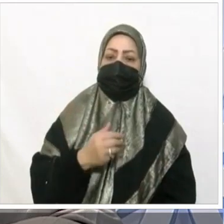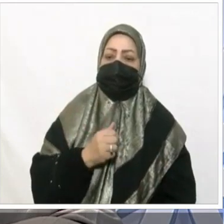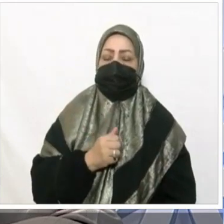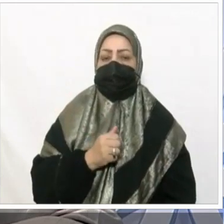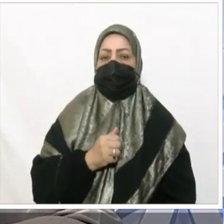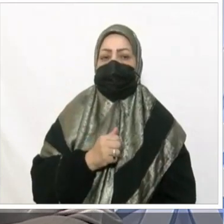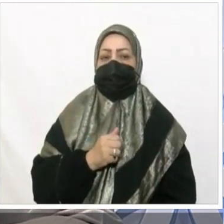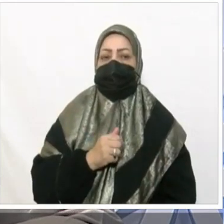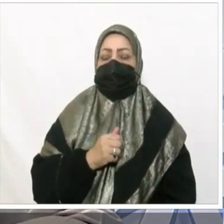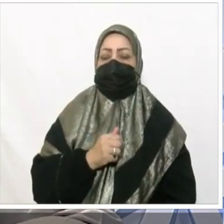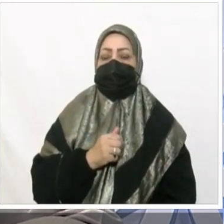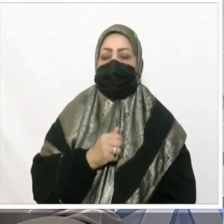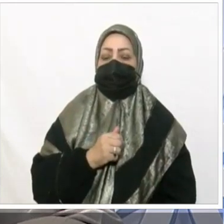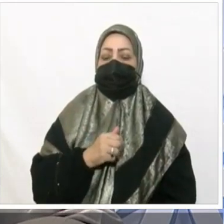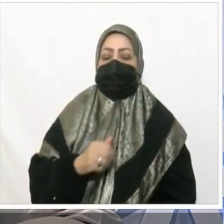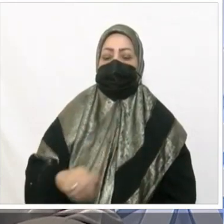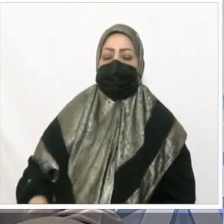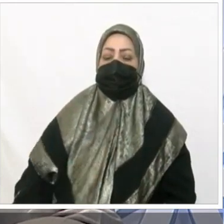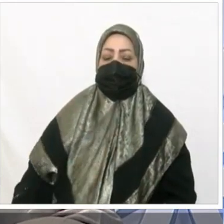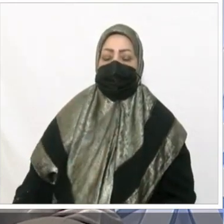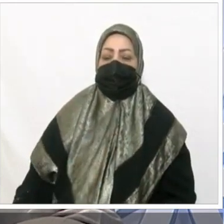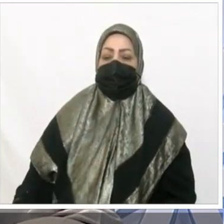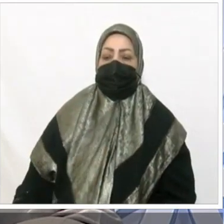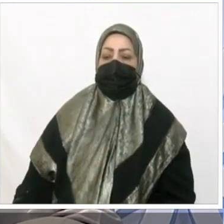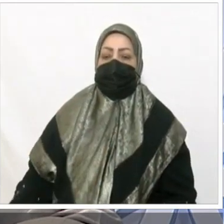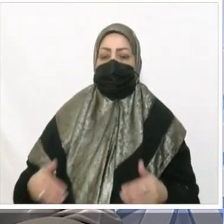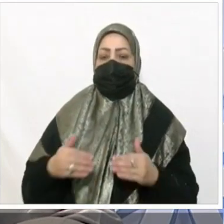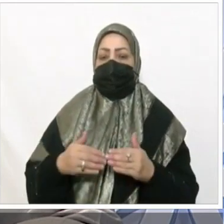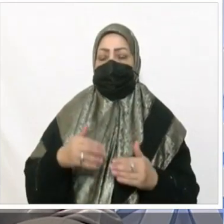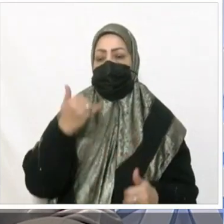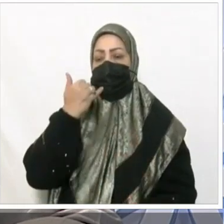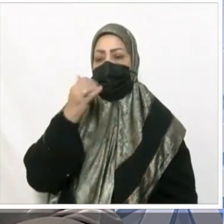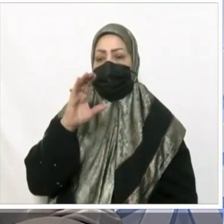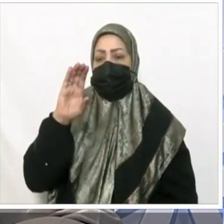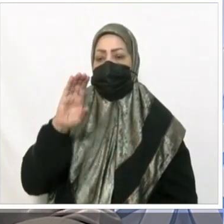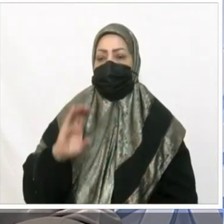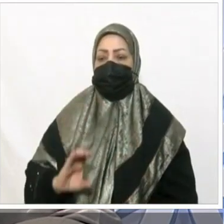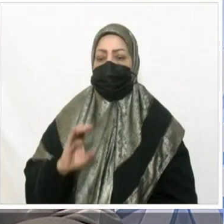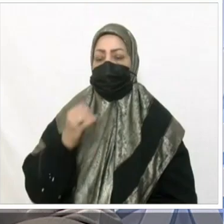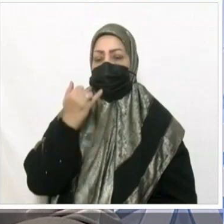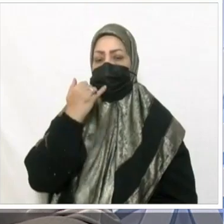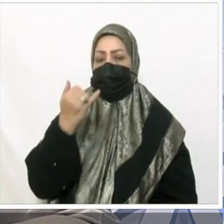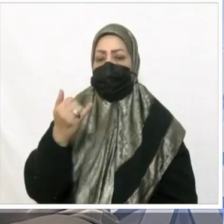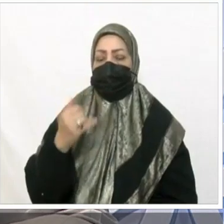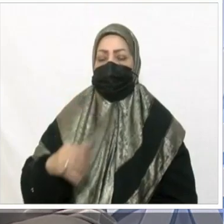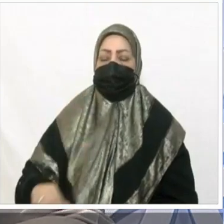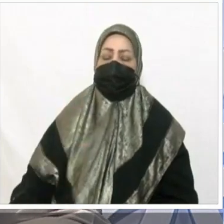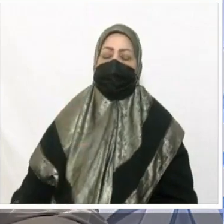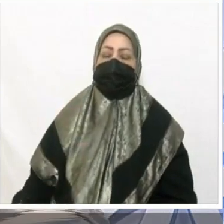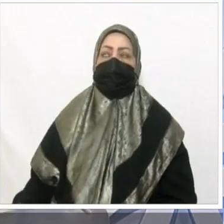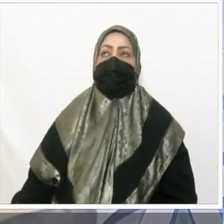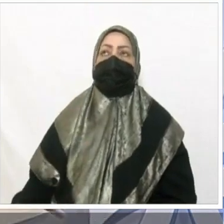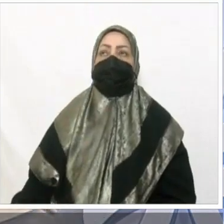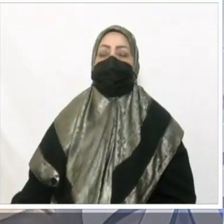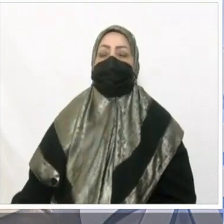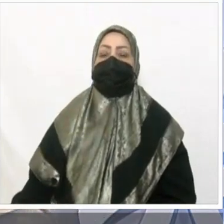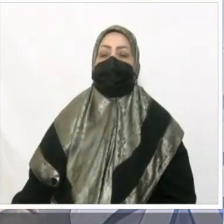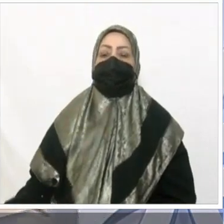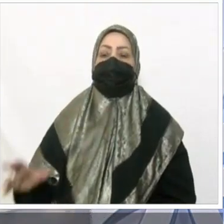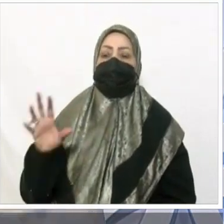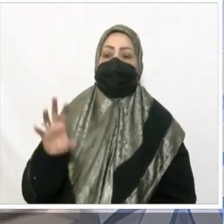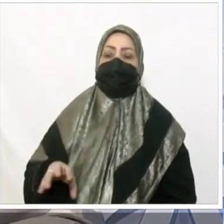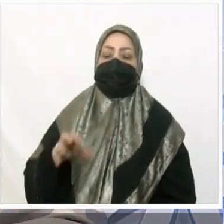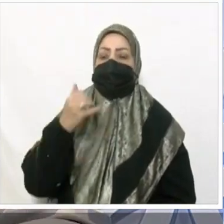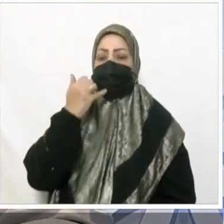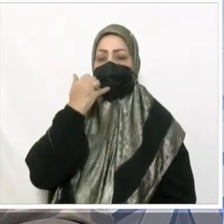من جماع زوجها، من كذا، ثم ينزل الحيض. هذه صورة. الصورة الثانية بالعكس، المرأة وهي